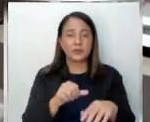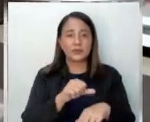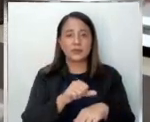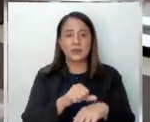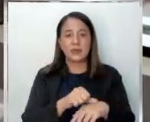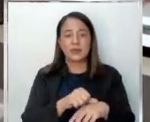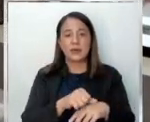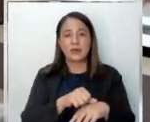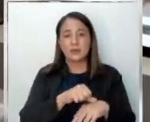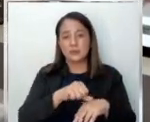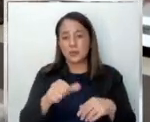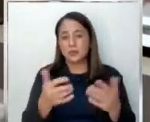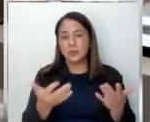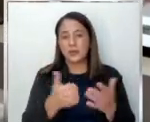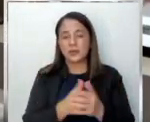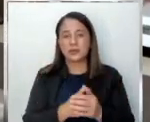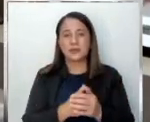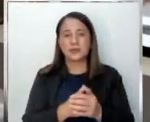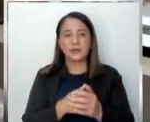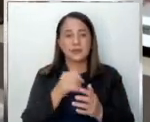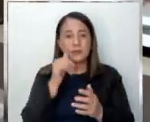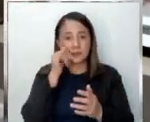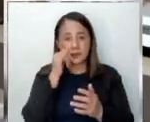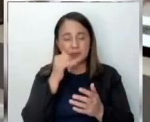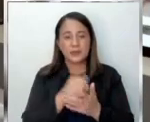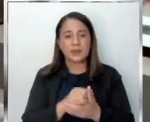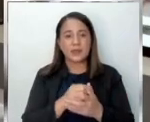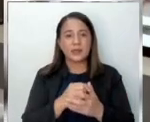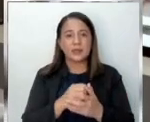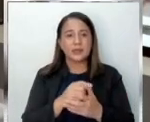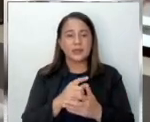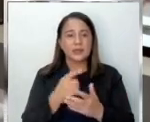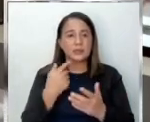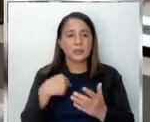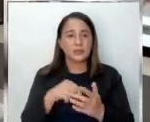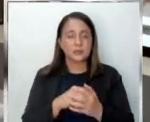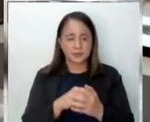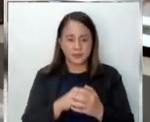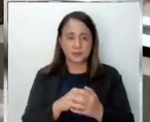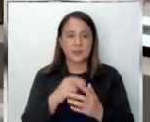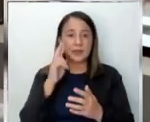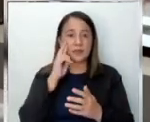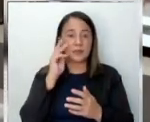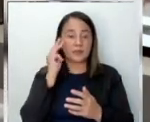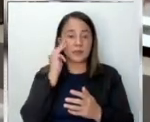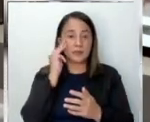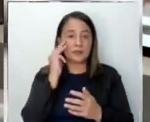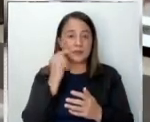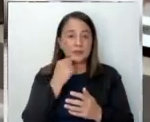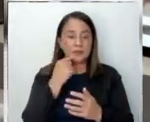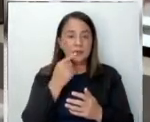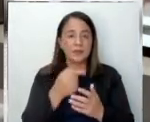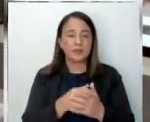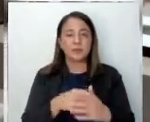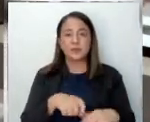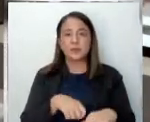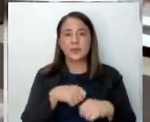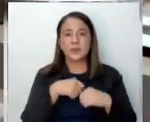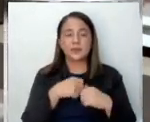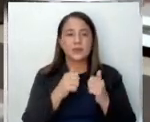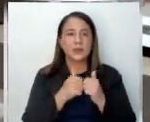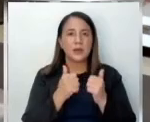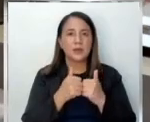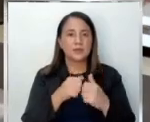action-adventure series na Lolong. At si Miss Universe Philippines 2020 Rabia Mateo naman, ipinagmalaki kung gaano siya ka-proud